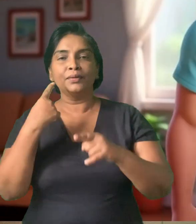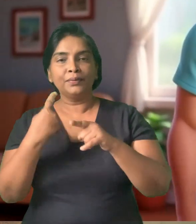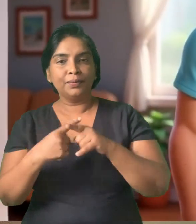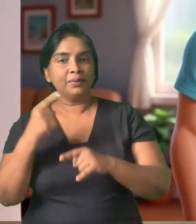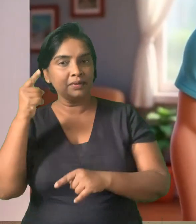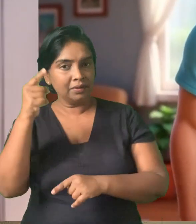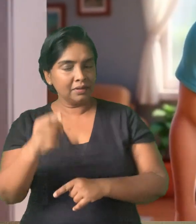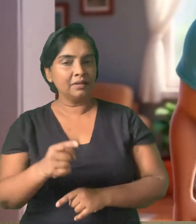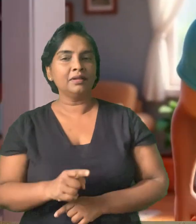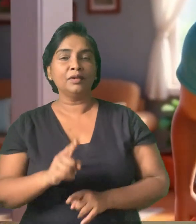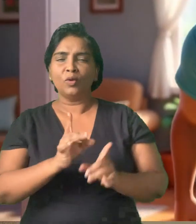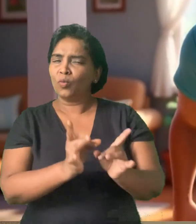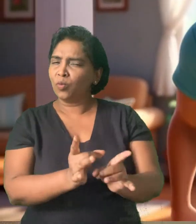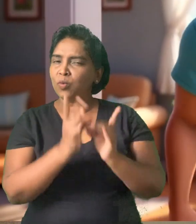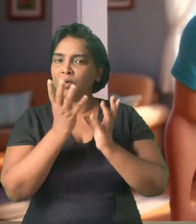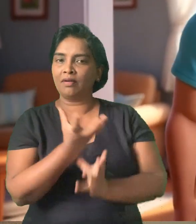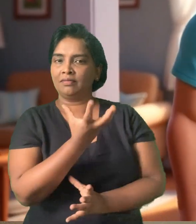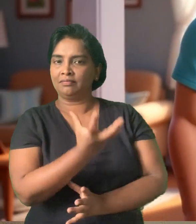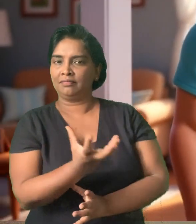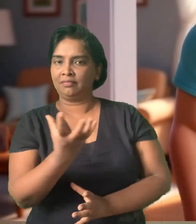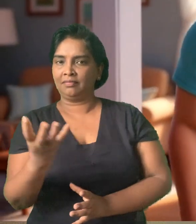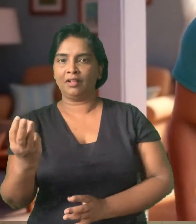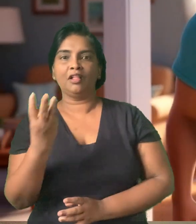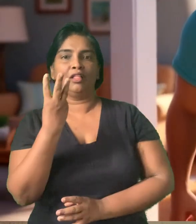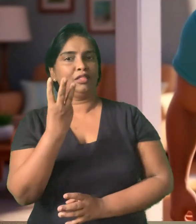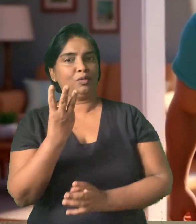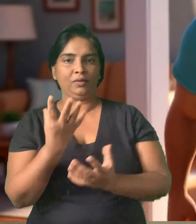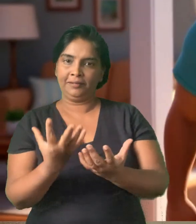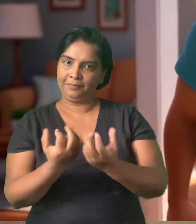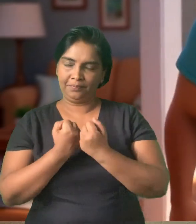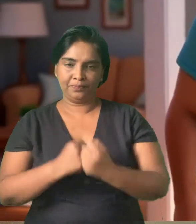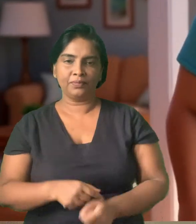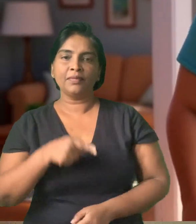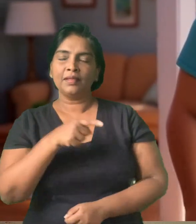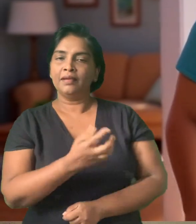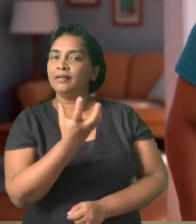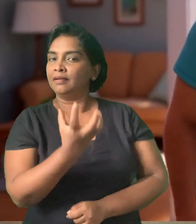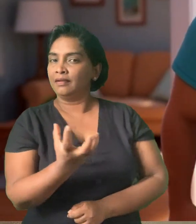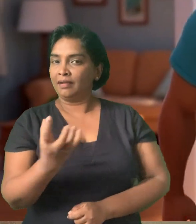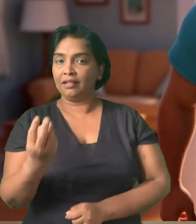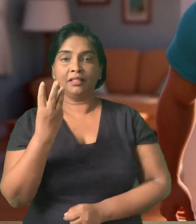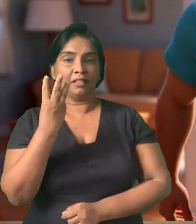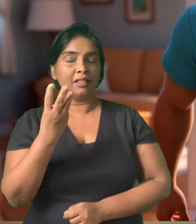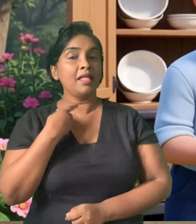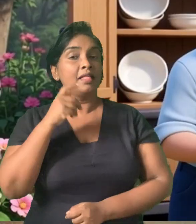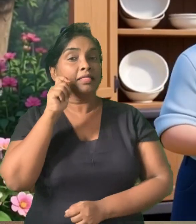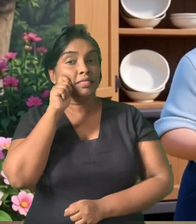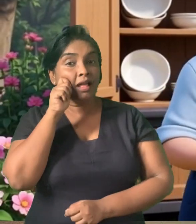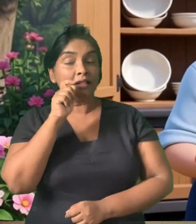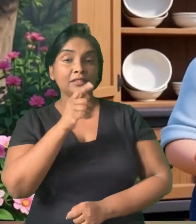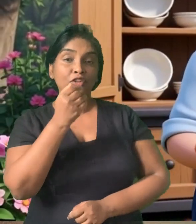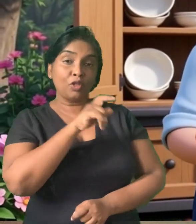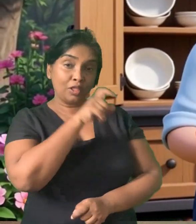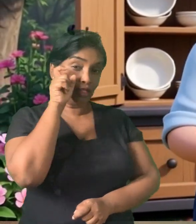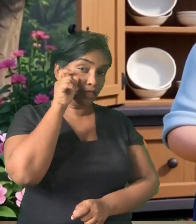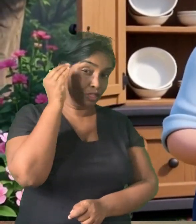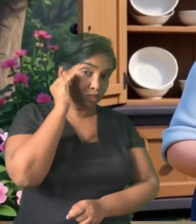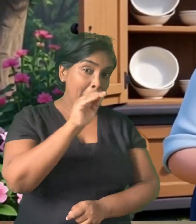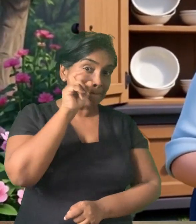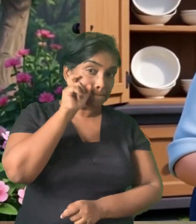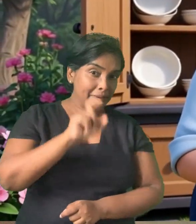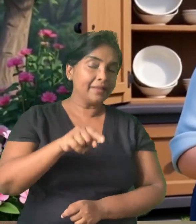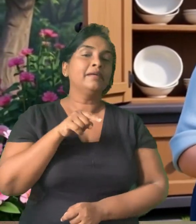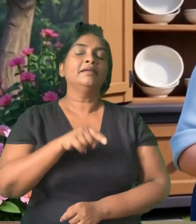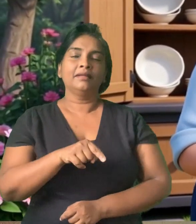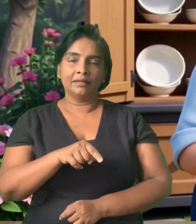කුස්සියට ගිහිල්ලා එක වගේම භාජන තුනක් ගත්තා. මේ භාජන තුනට මේ තාත්තා කරේ මේ දුවට පේන්න මේ දුව